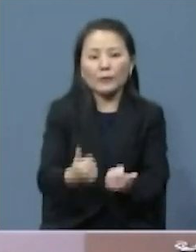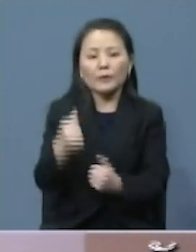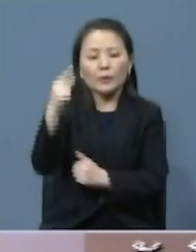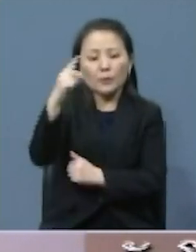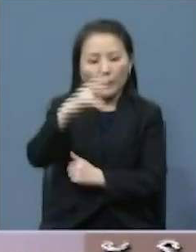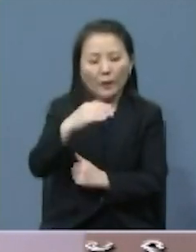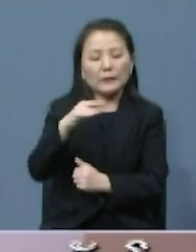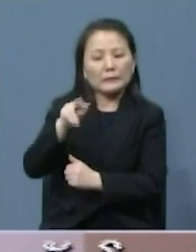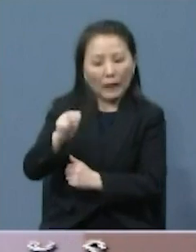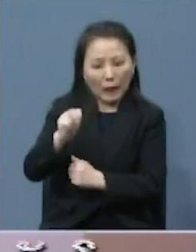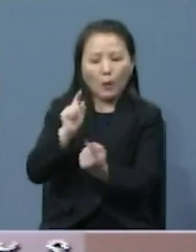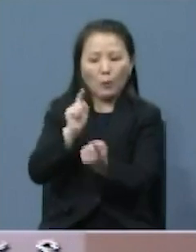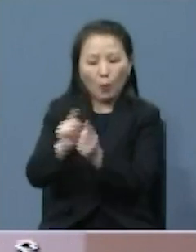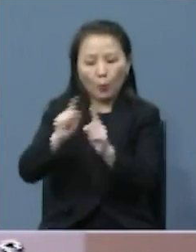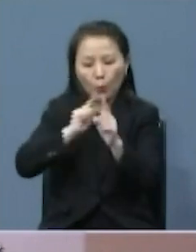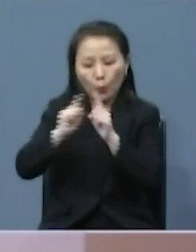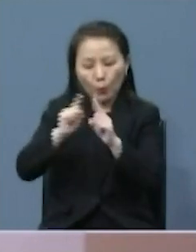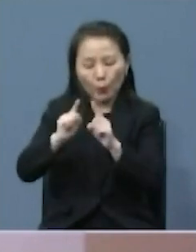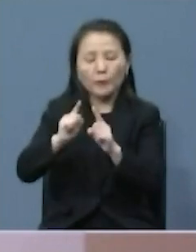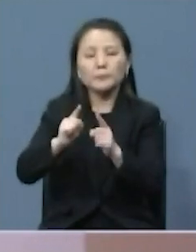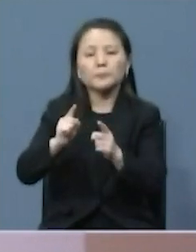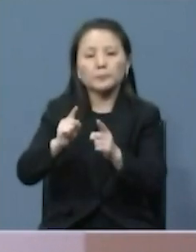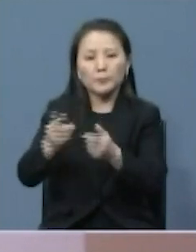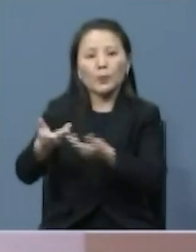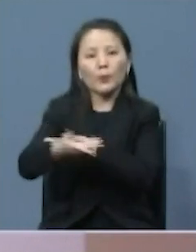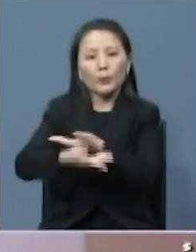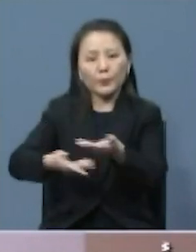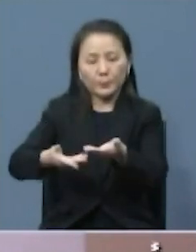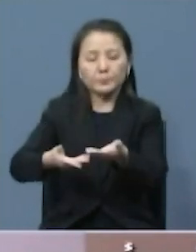มีการนัดพูดคุยกันนะครับเกี่ยวกับเ